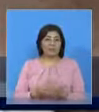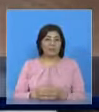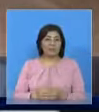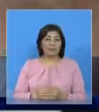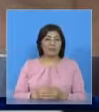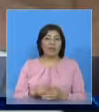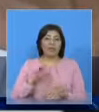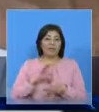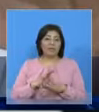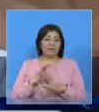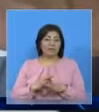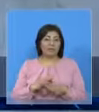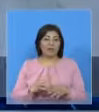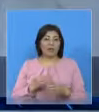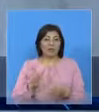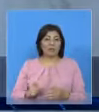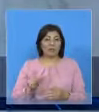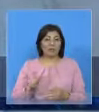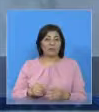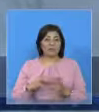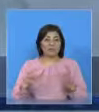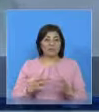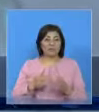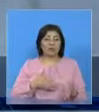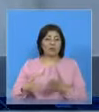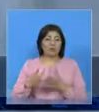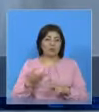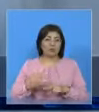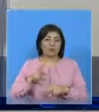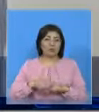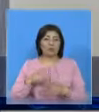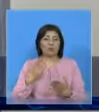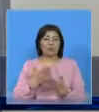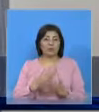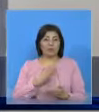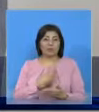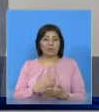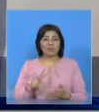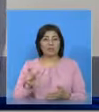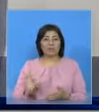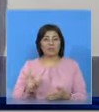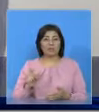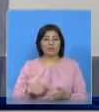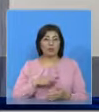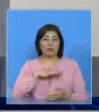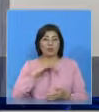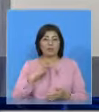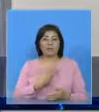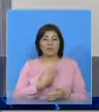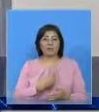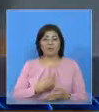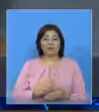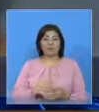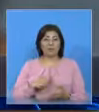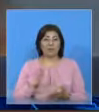бар. Індеттің ілмегіне ілінбей, сақтанудың жолы осы болып тұр. Әрі екпе салдырамын деген жанға бірнеше вакцина қол